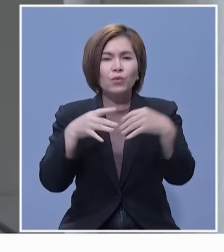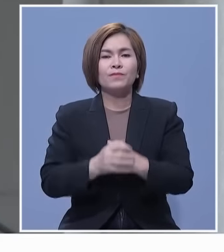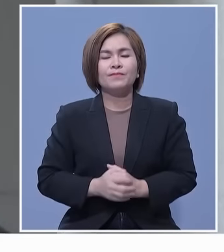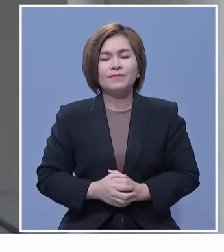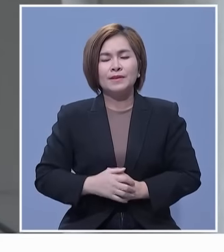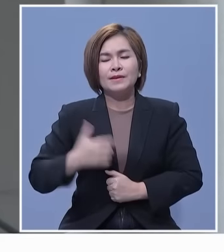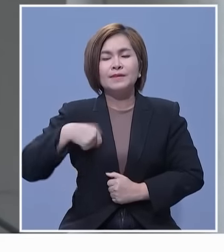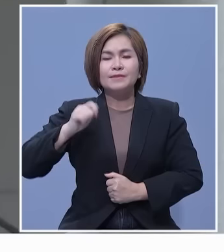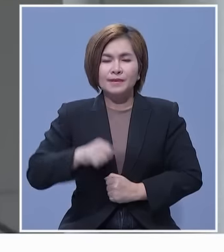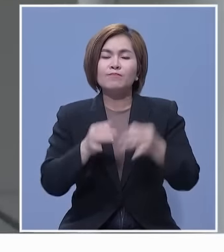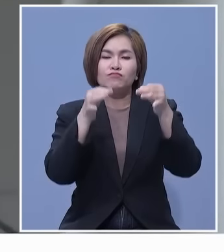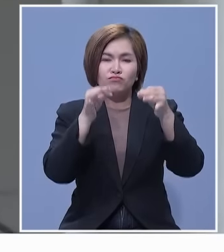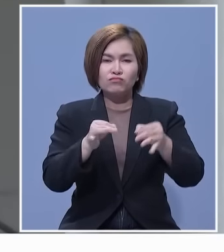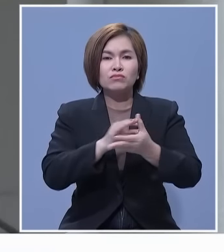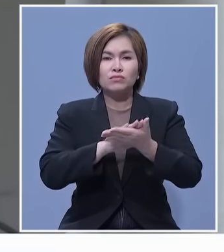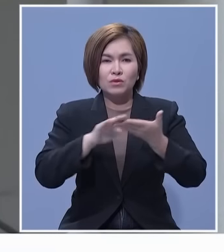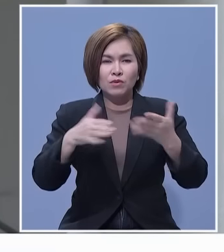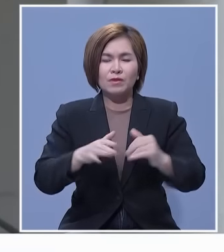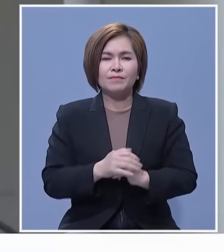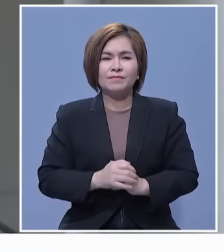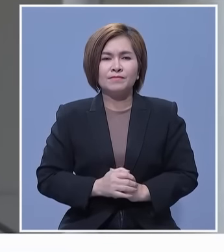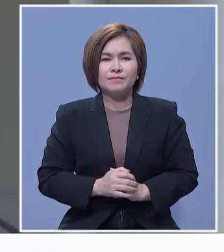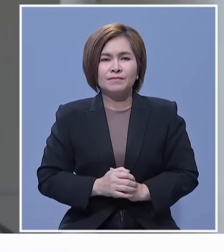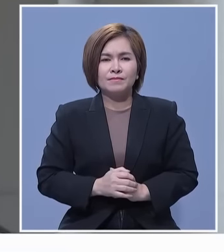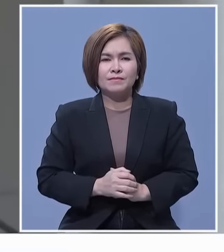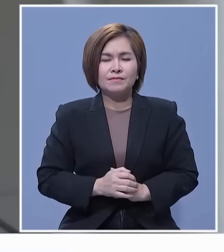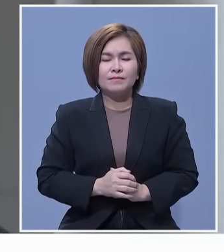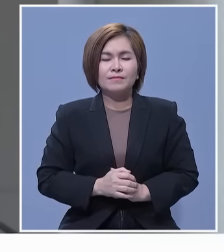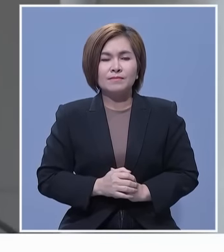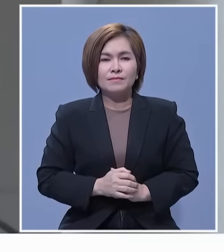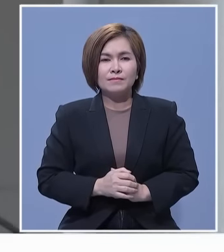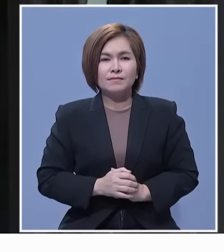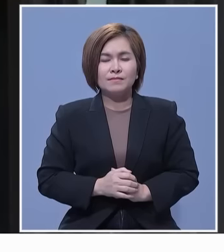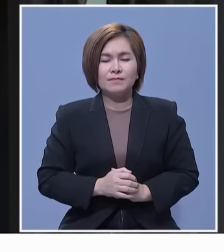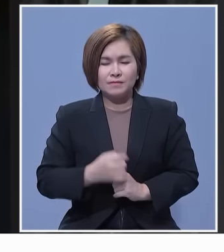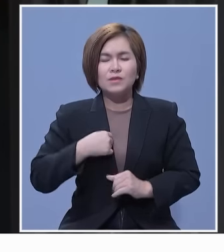าแล้วแล้วเป็นตัวราชการที่ก็มีความสามารถจะตัดสินไหม